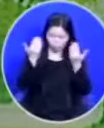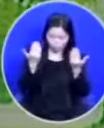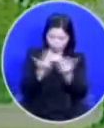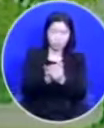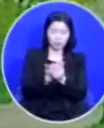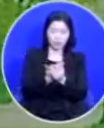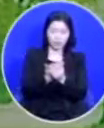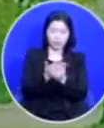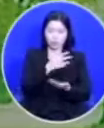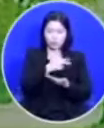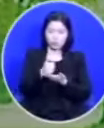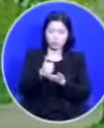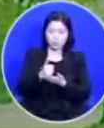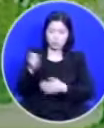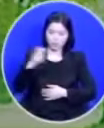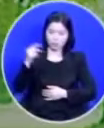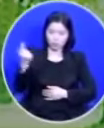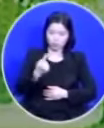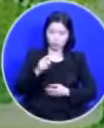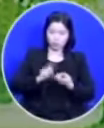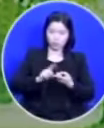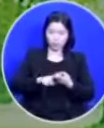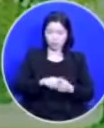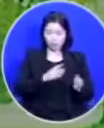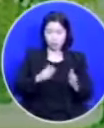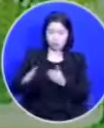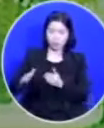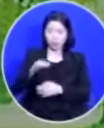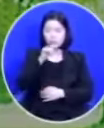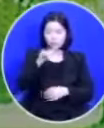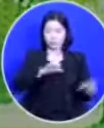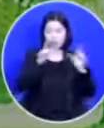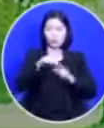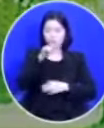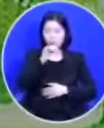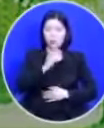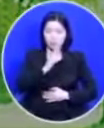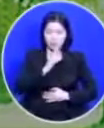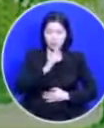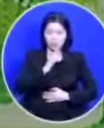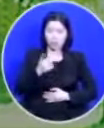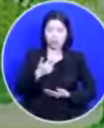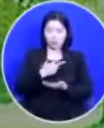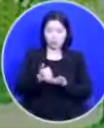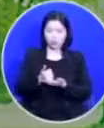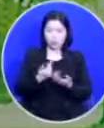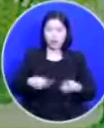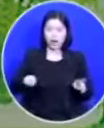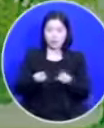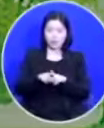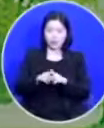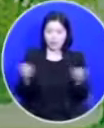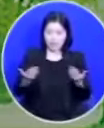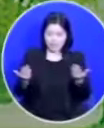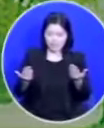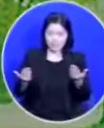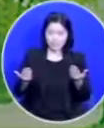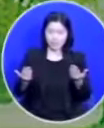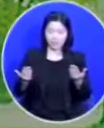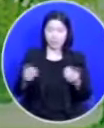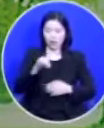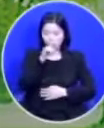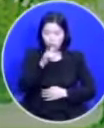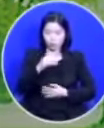주님의 재림을 준비하고 살고 있는 겁니다 주님과 함께 직장생활도 하는거고 주님과 함께 학교에서